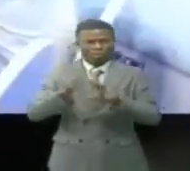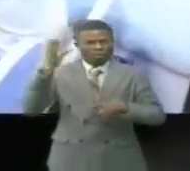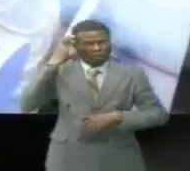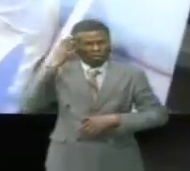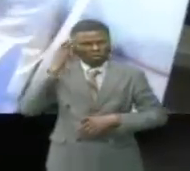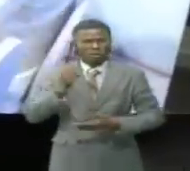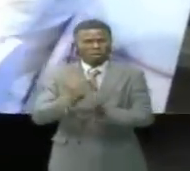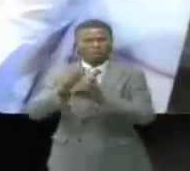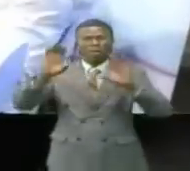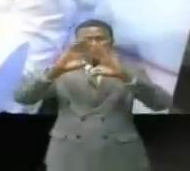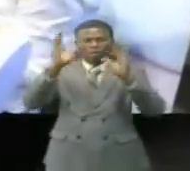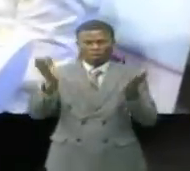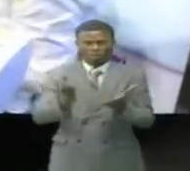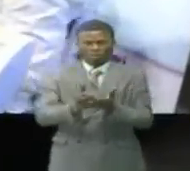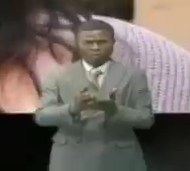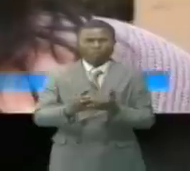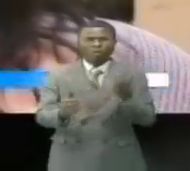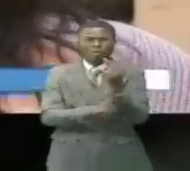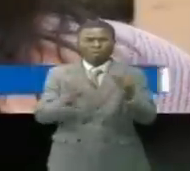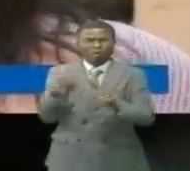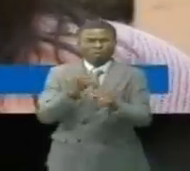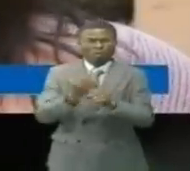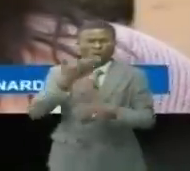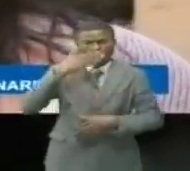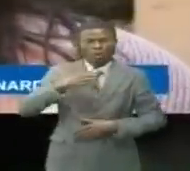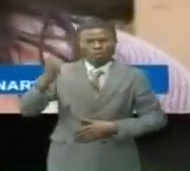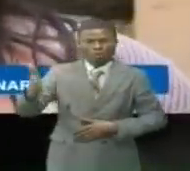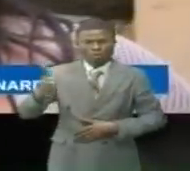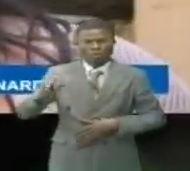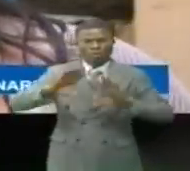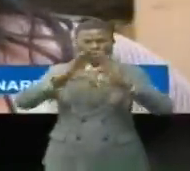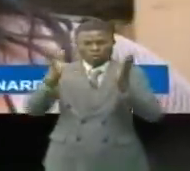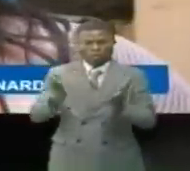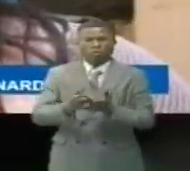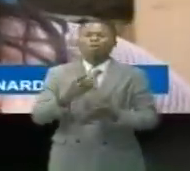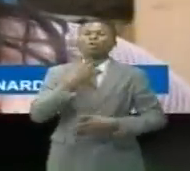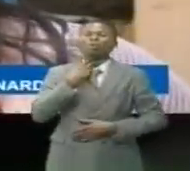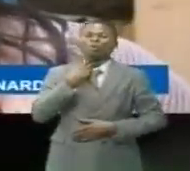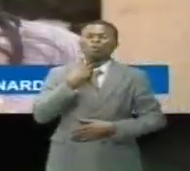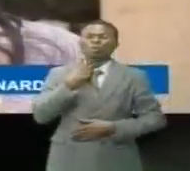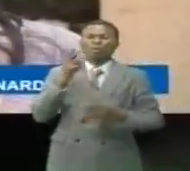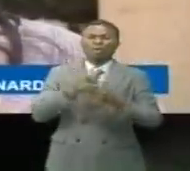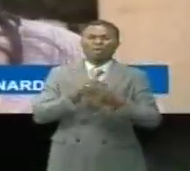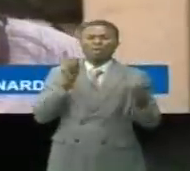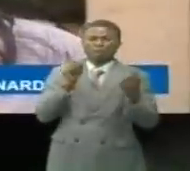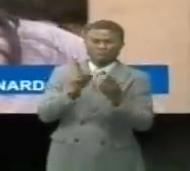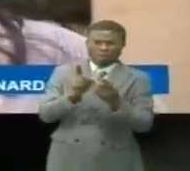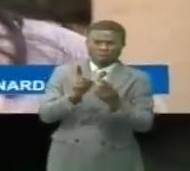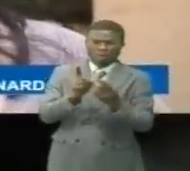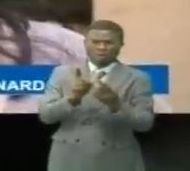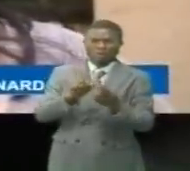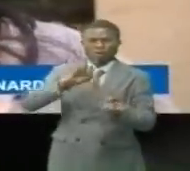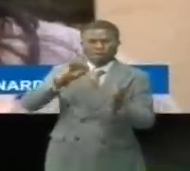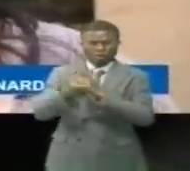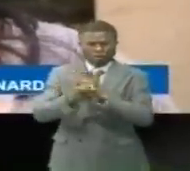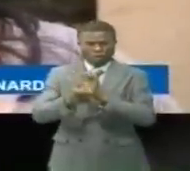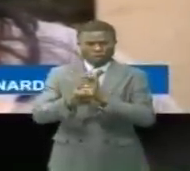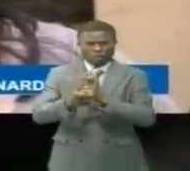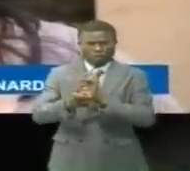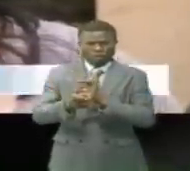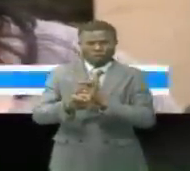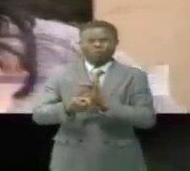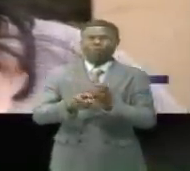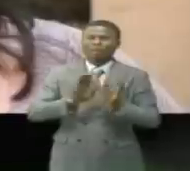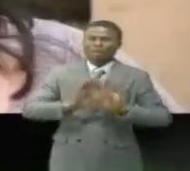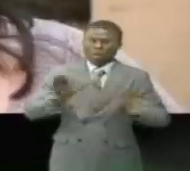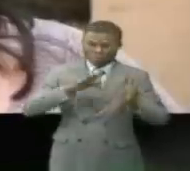communauté, les prestataires de services en ce qui concerne tous les obstacles qu'ils font face, pouvoir améliorer